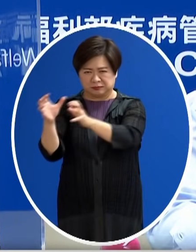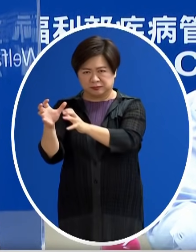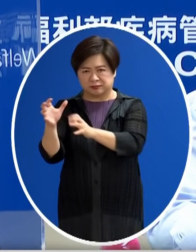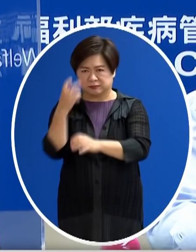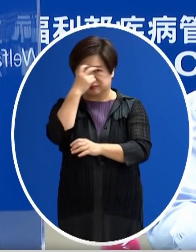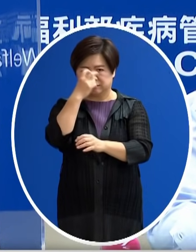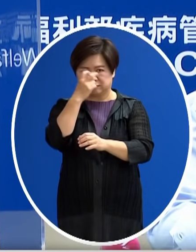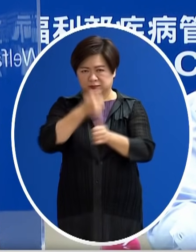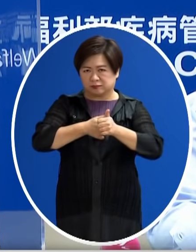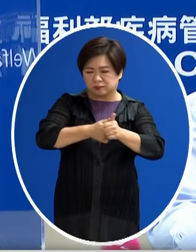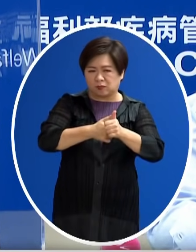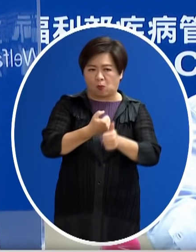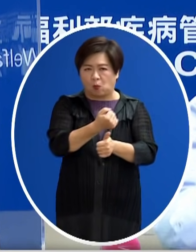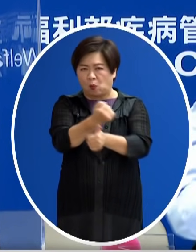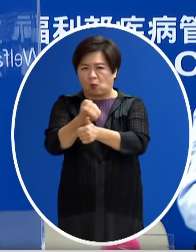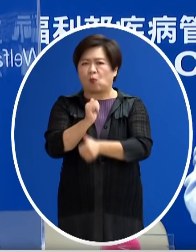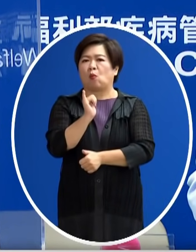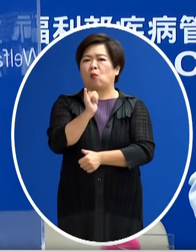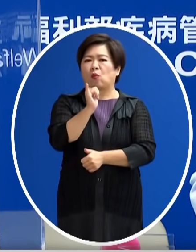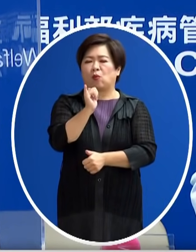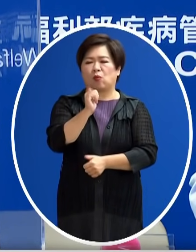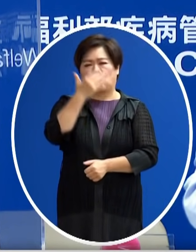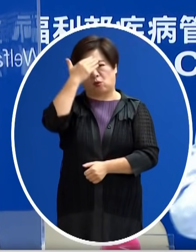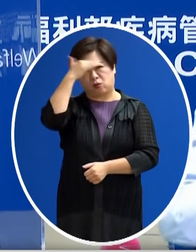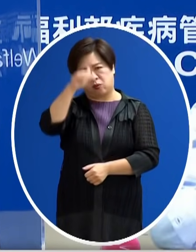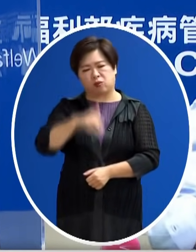来这案子应该是控制住了哈。